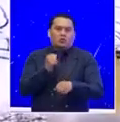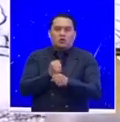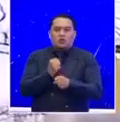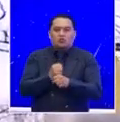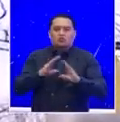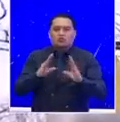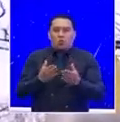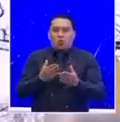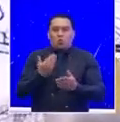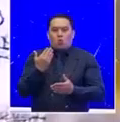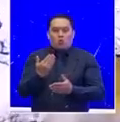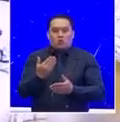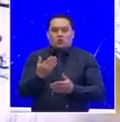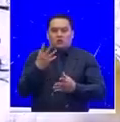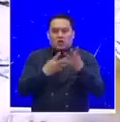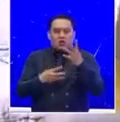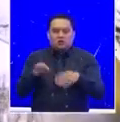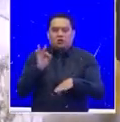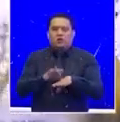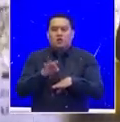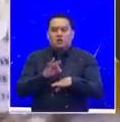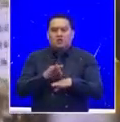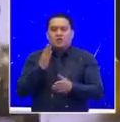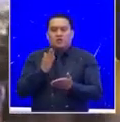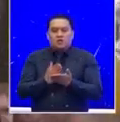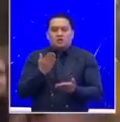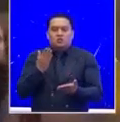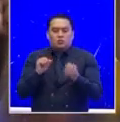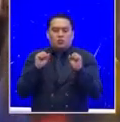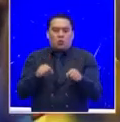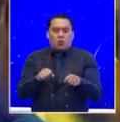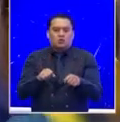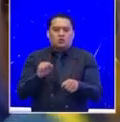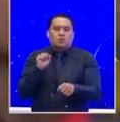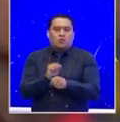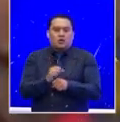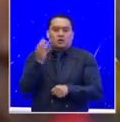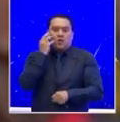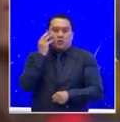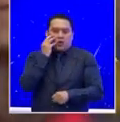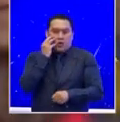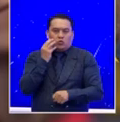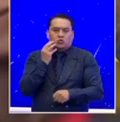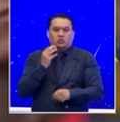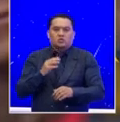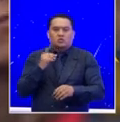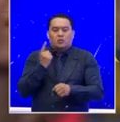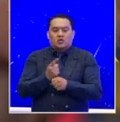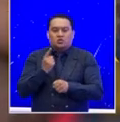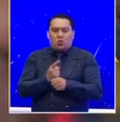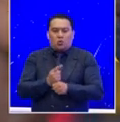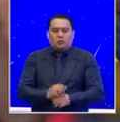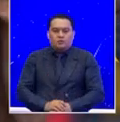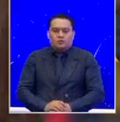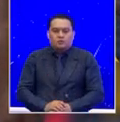в случаях, когда у плода выявлены серьезные патологии. По новым правилам, прерывание беременности в этом случае будет